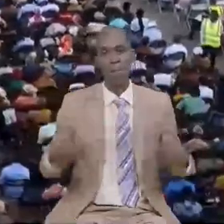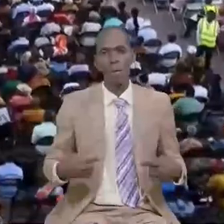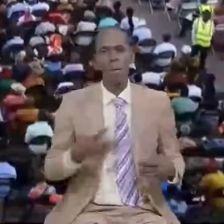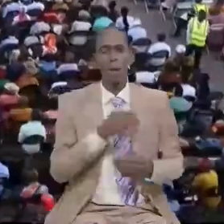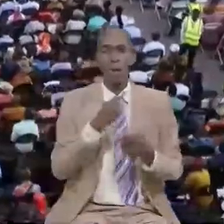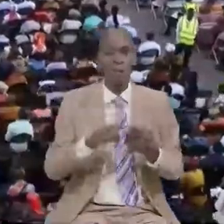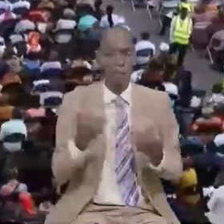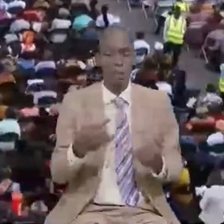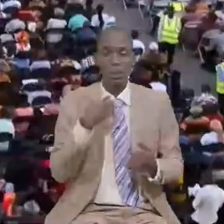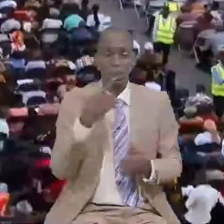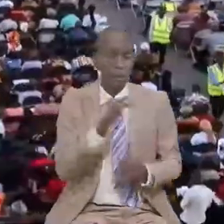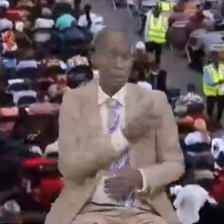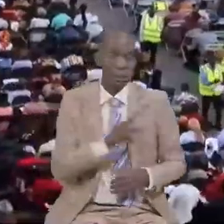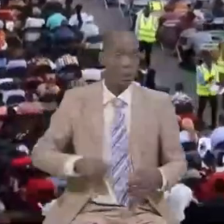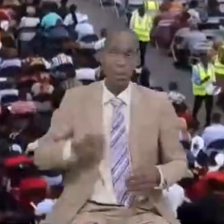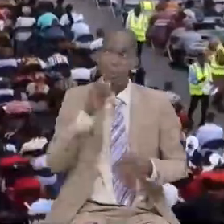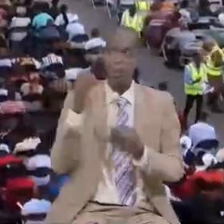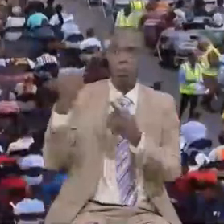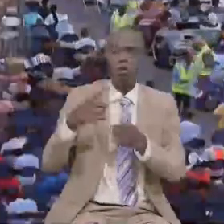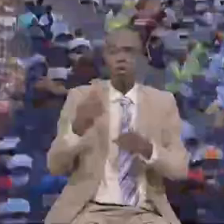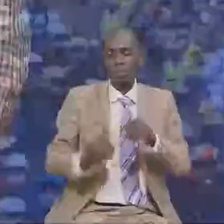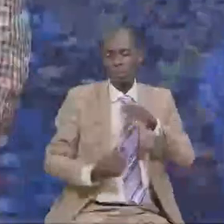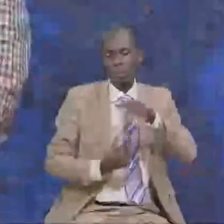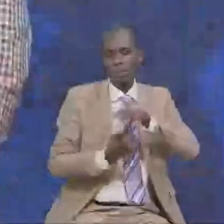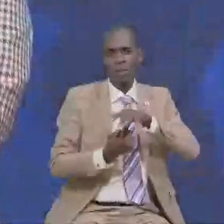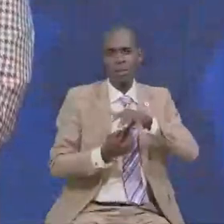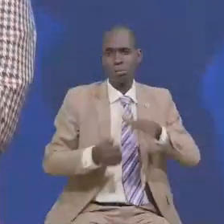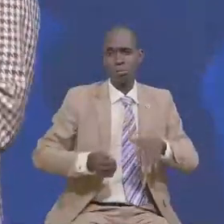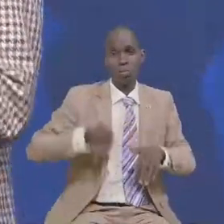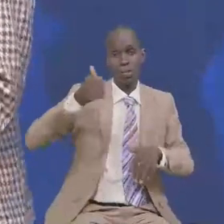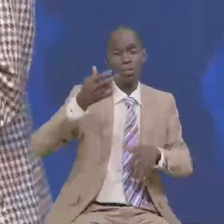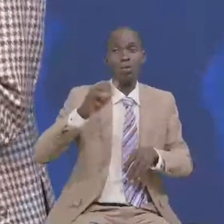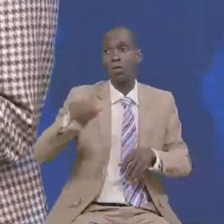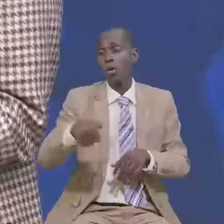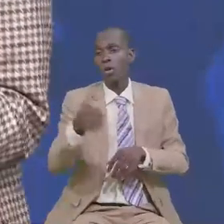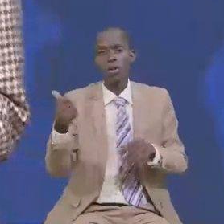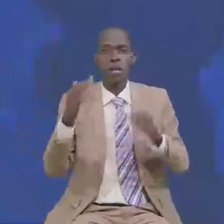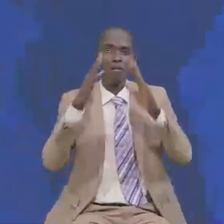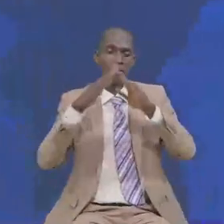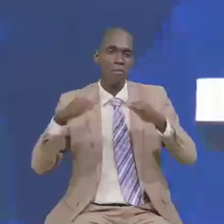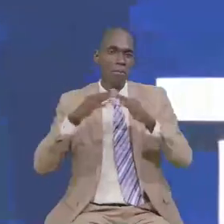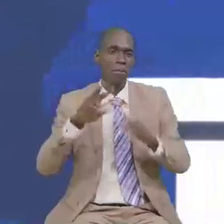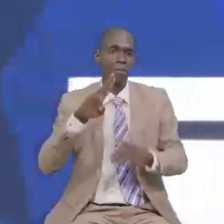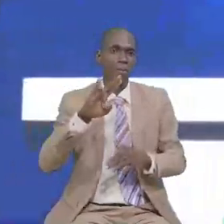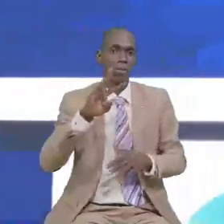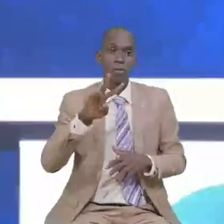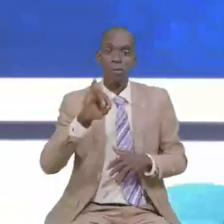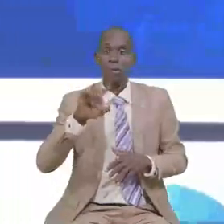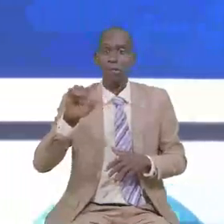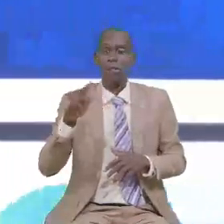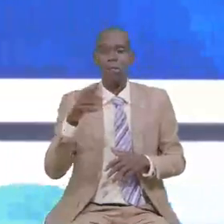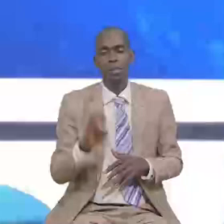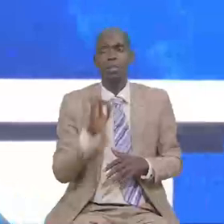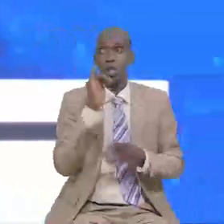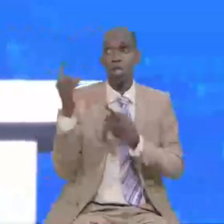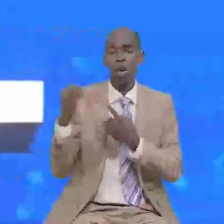Maintenant, quand on dit que le roi vient, que le roi de l'autre village et le chef de l'autre village vient, parfois ce qu'il disait,